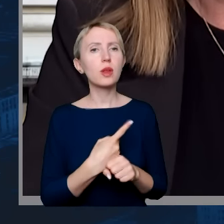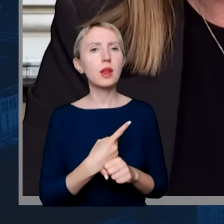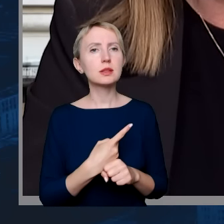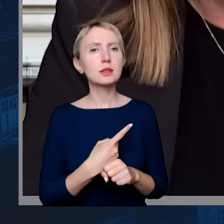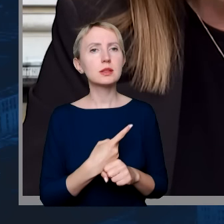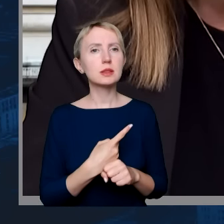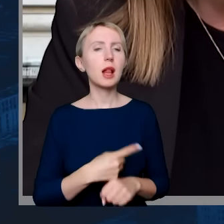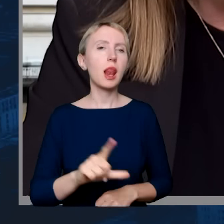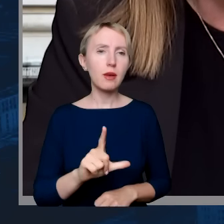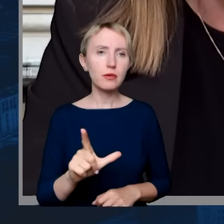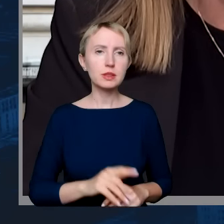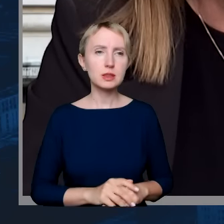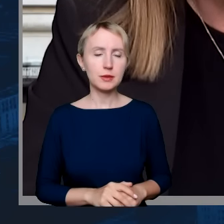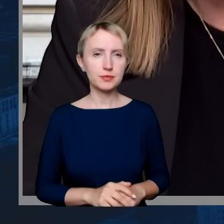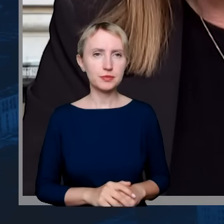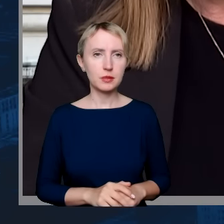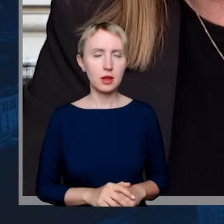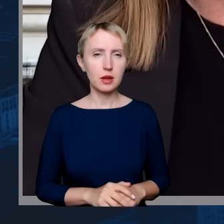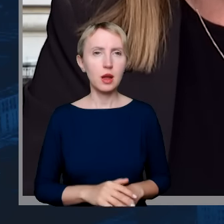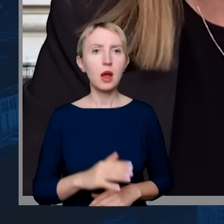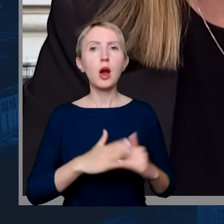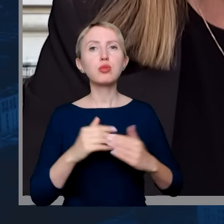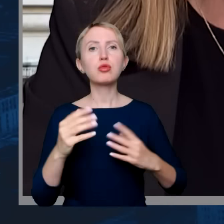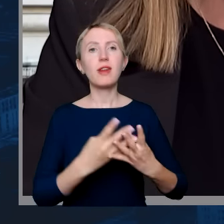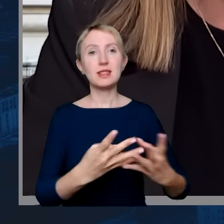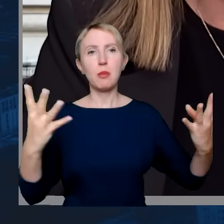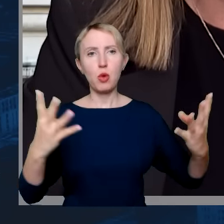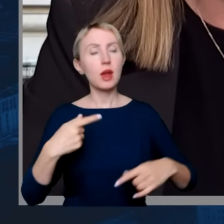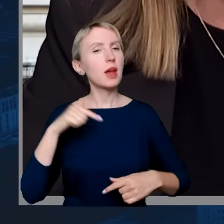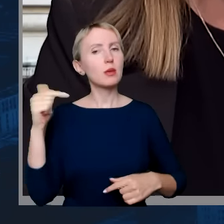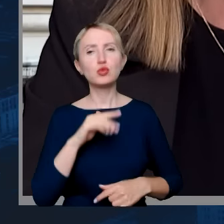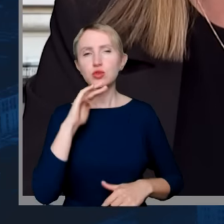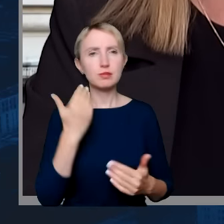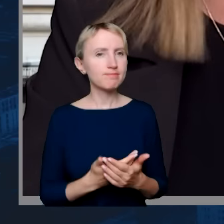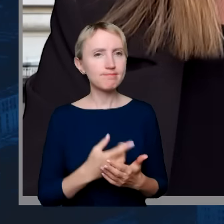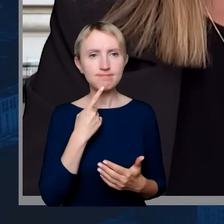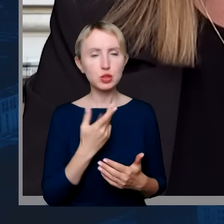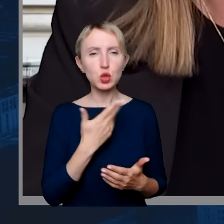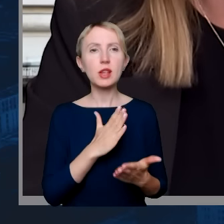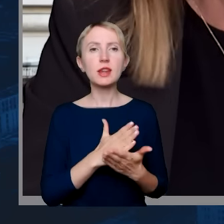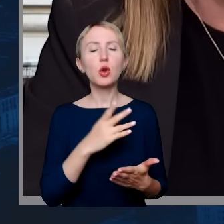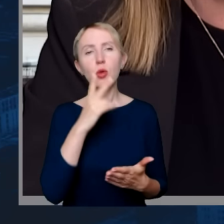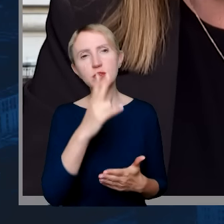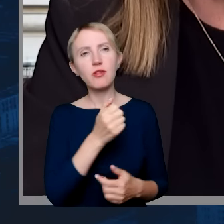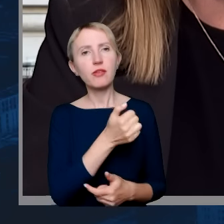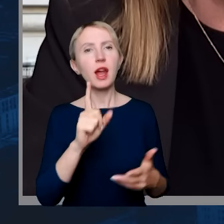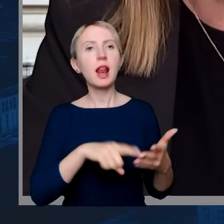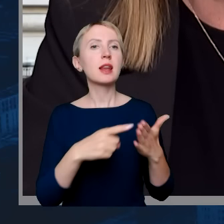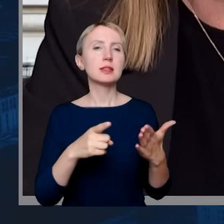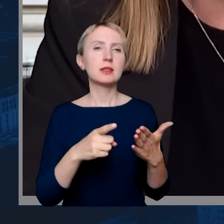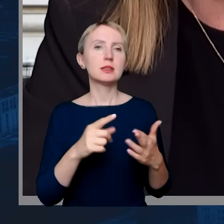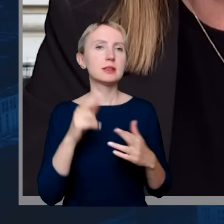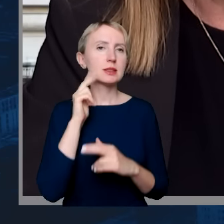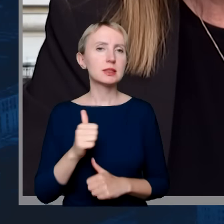Lewicy, jeśli chodzi o budowę zapory. Ale ja muszę powiedzieć, że ja nie tylko spotykałam się wielokrotnie z funkcjonariuszami